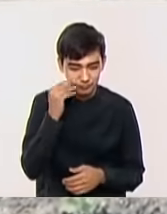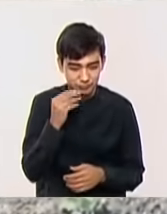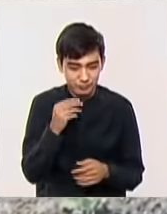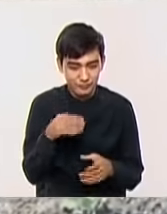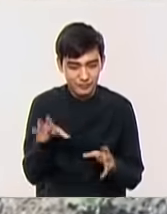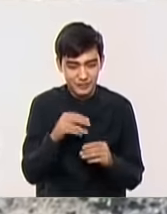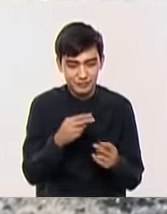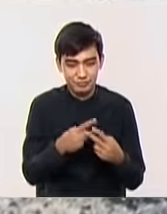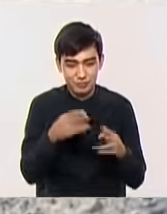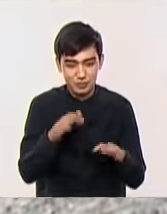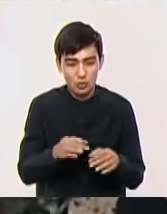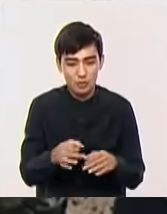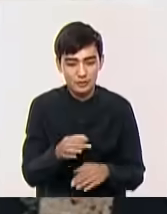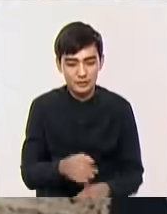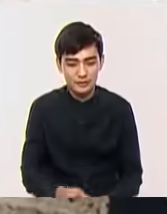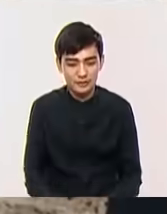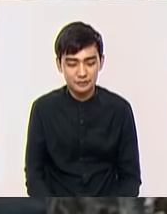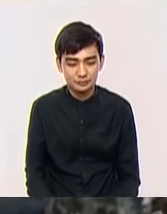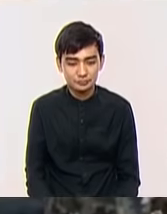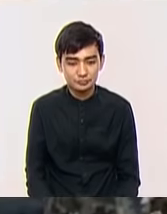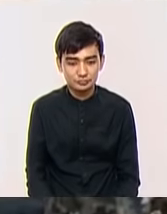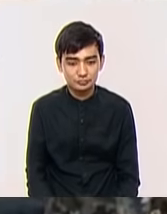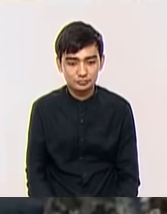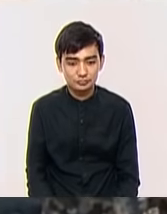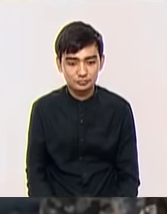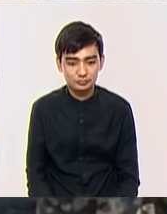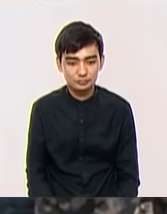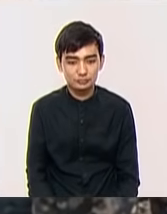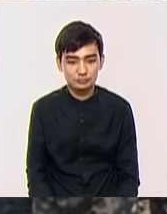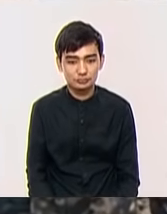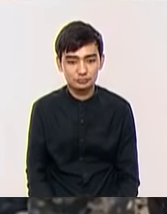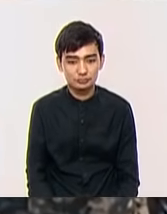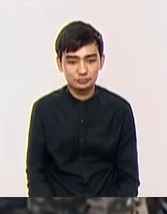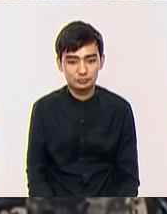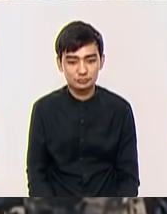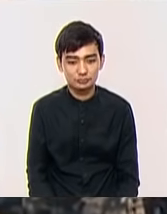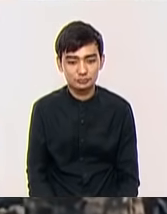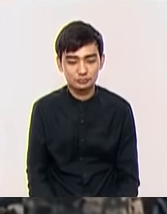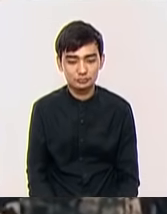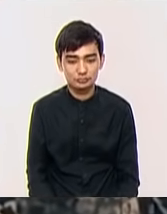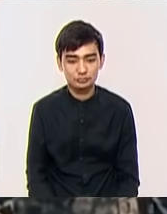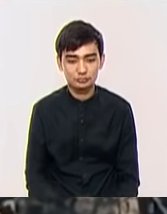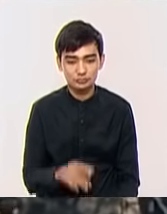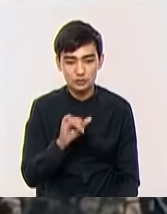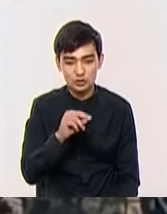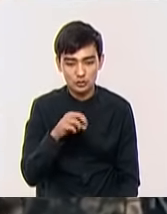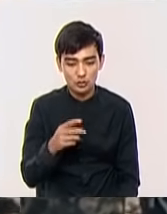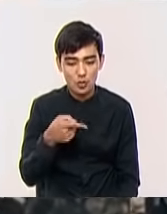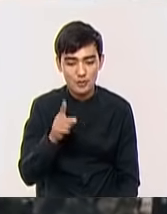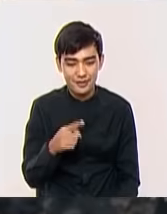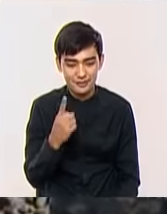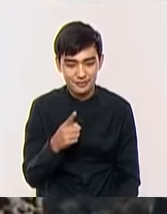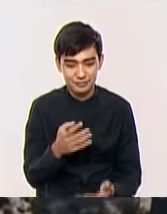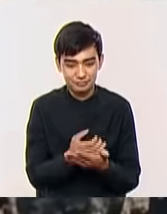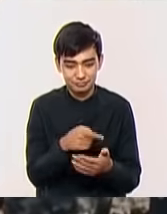используется во всех колониях области. На участке номер один, плита 7-6,